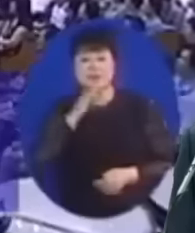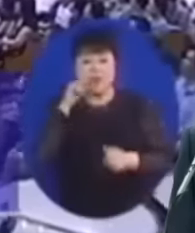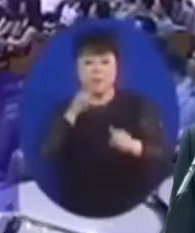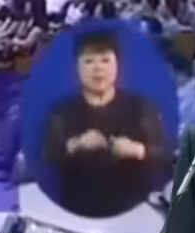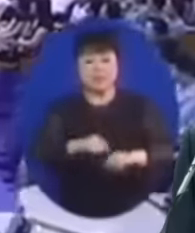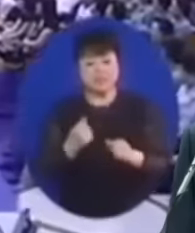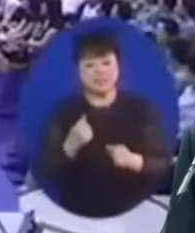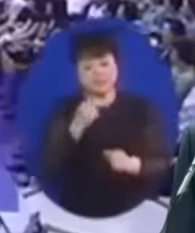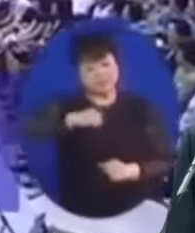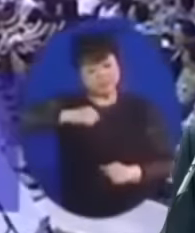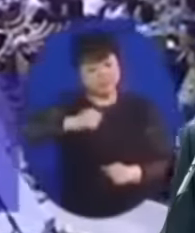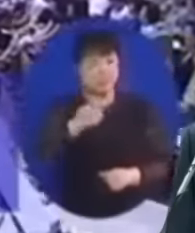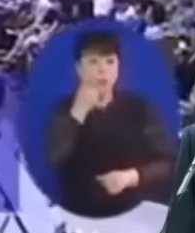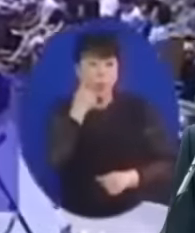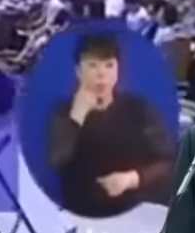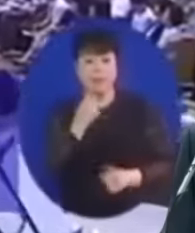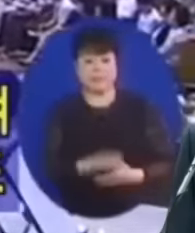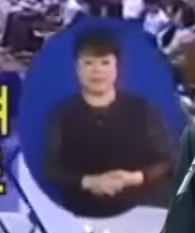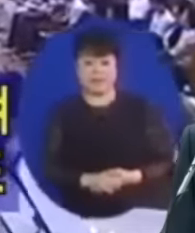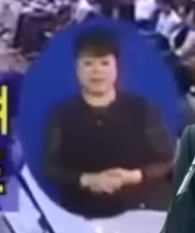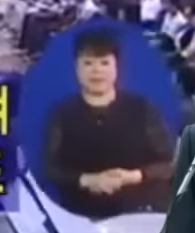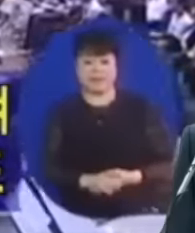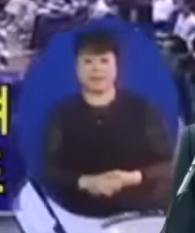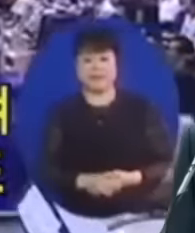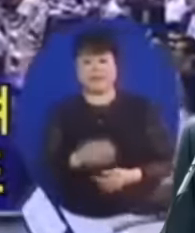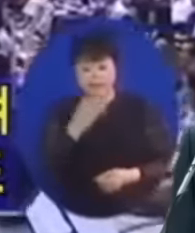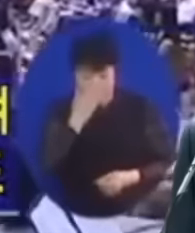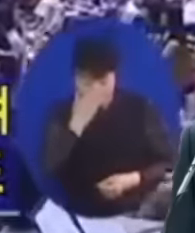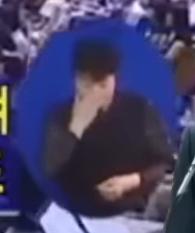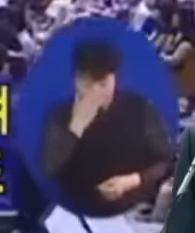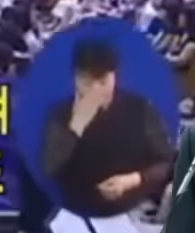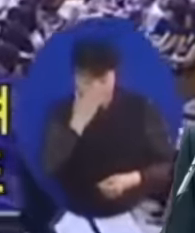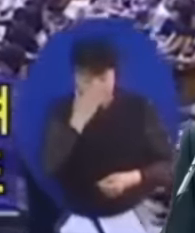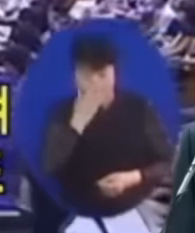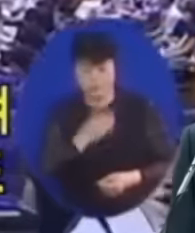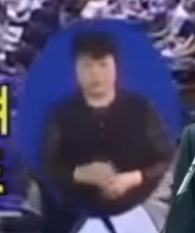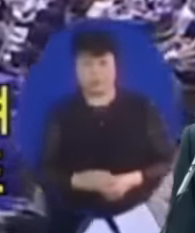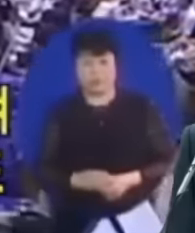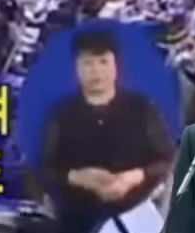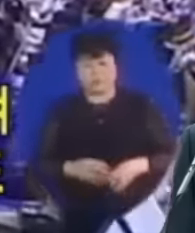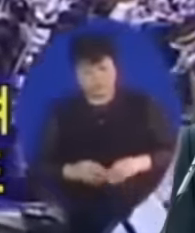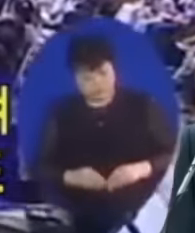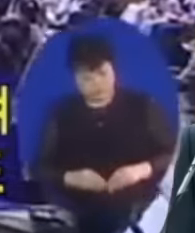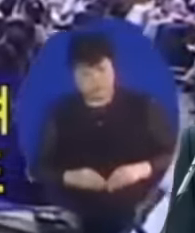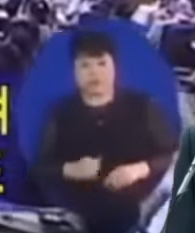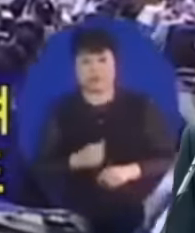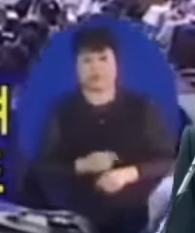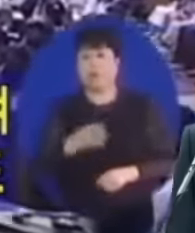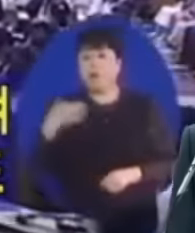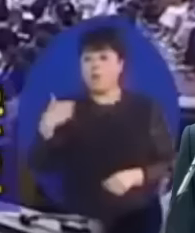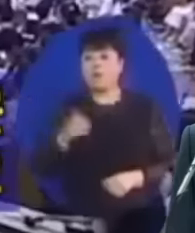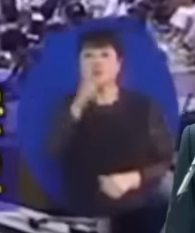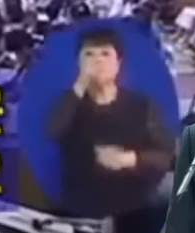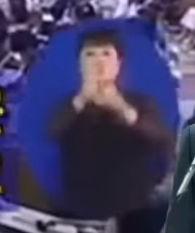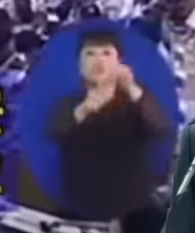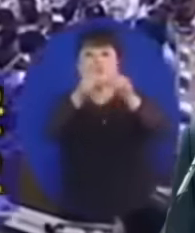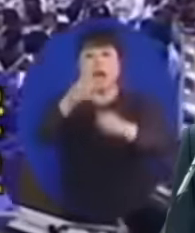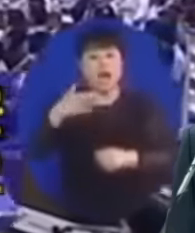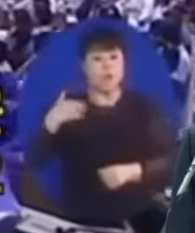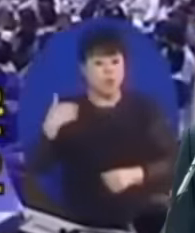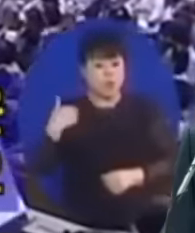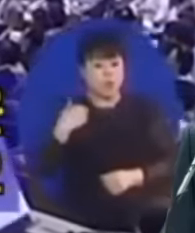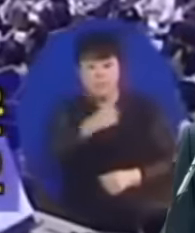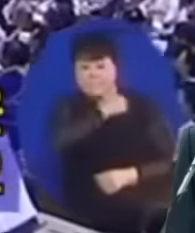지키는지 지키지 않는지 알려 하심이라. 너를 낮추시며 너를 줄이게 하시며 또 너도 알지 못하며 내 조상들도 알지